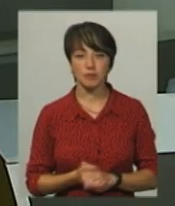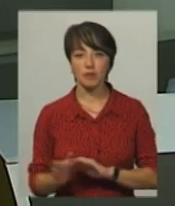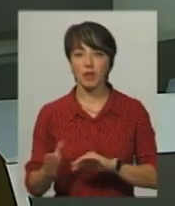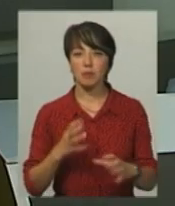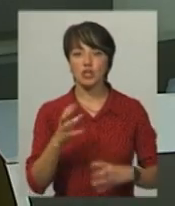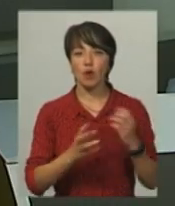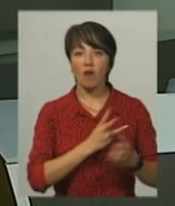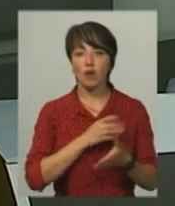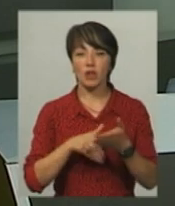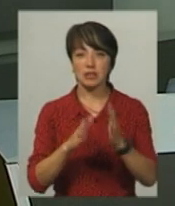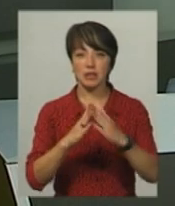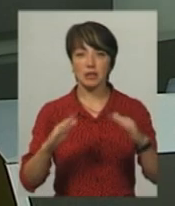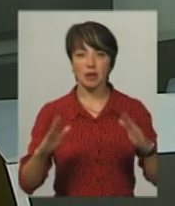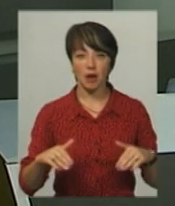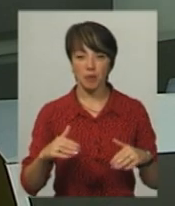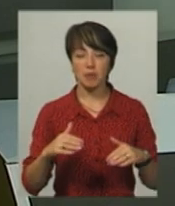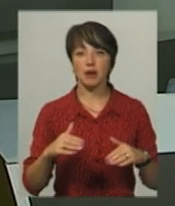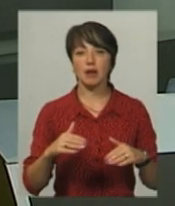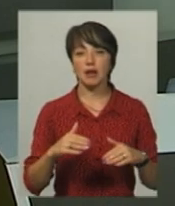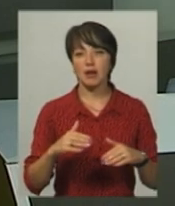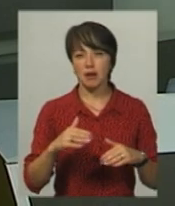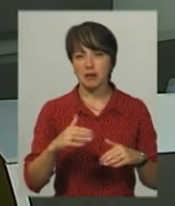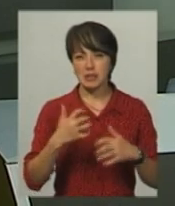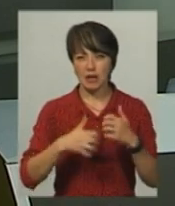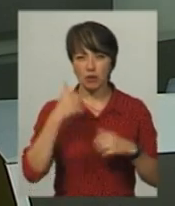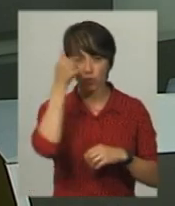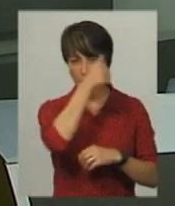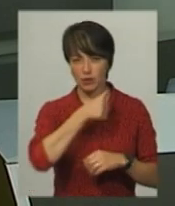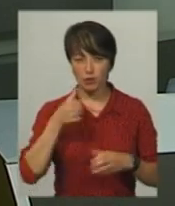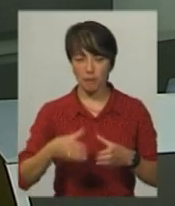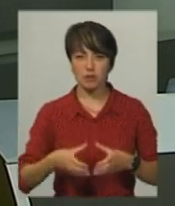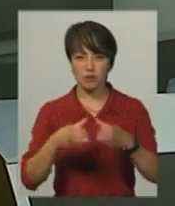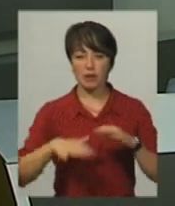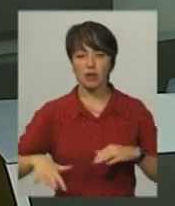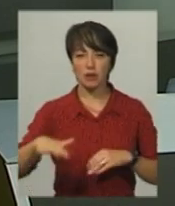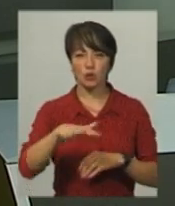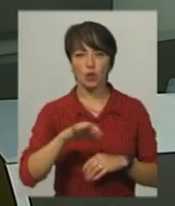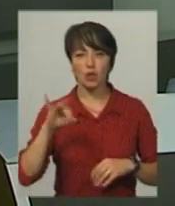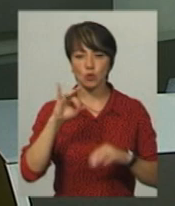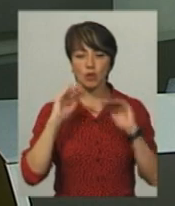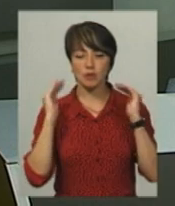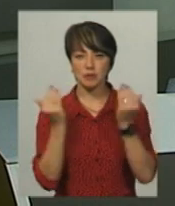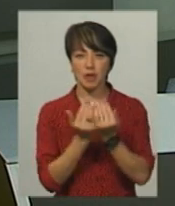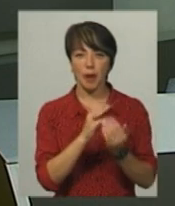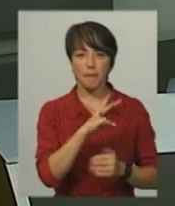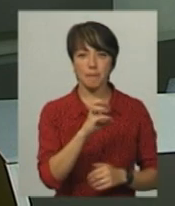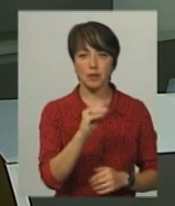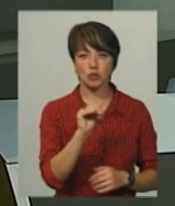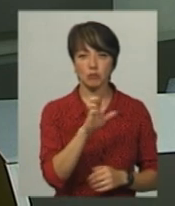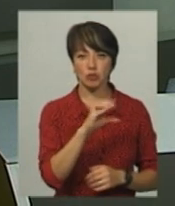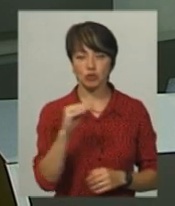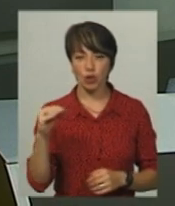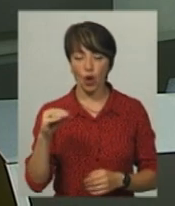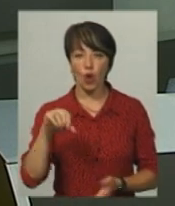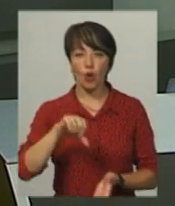Міжнародний волонтерський табір «Середньовічний бастіон» працює на території Державного історико-культурного заповідника Межибіж. До участі